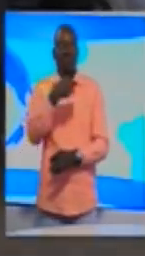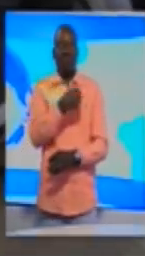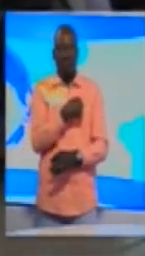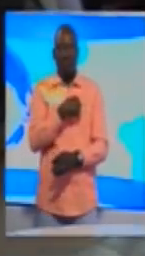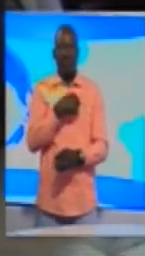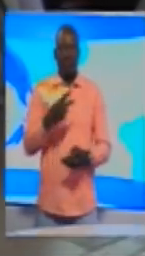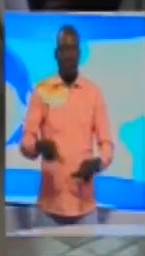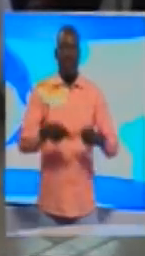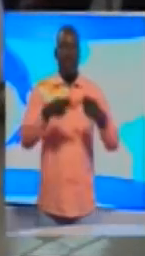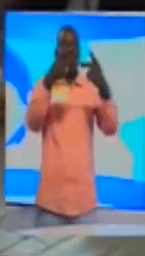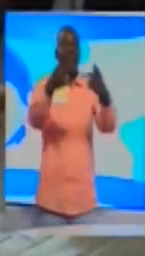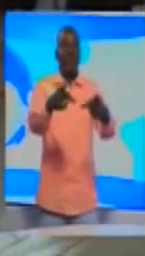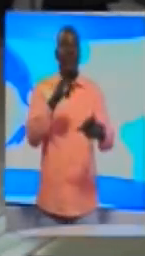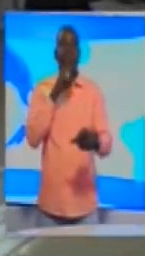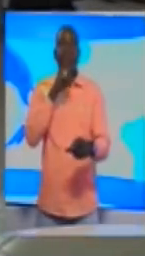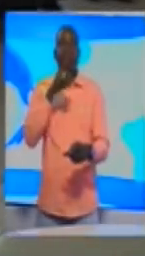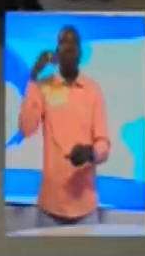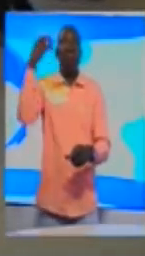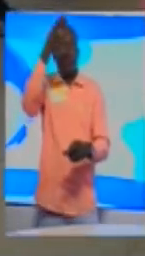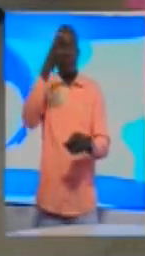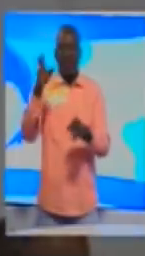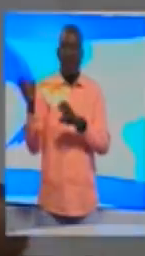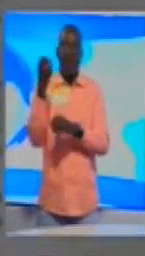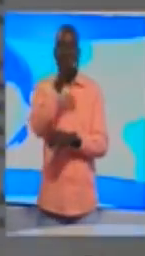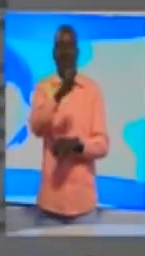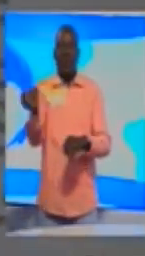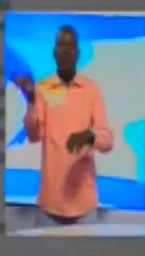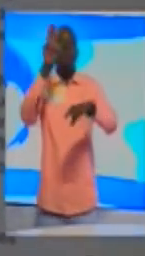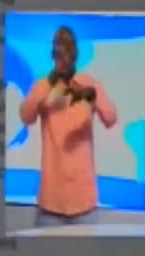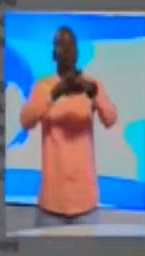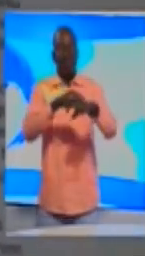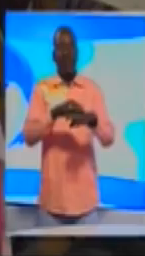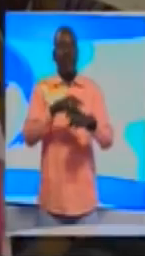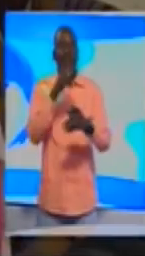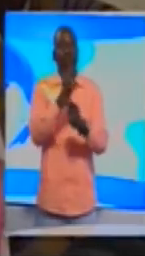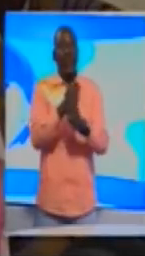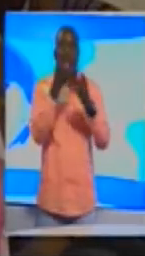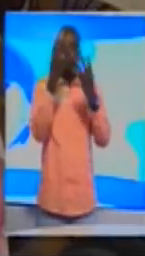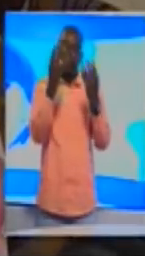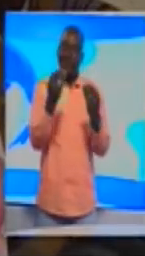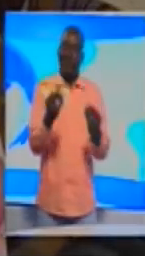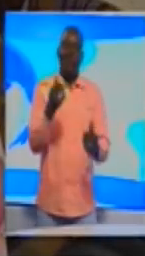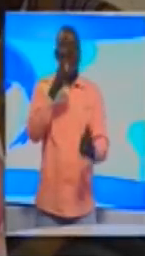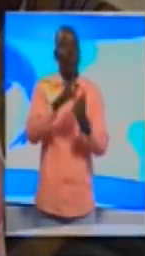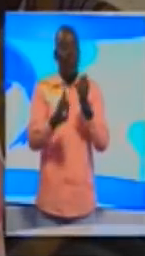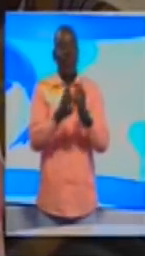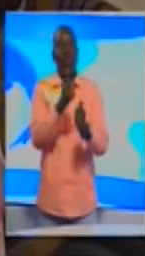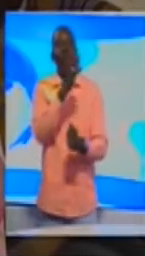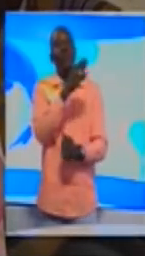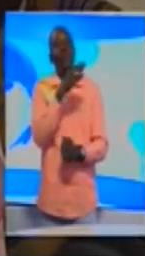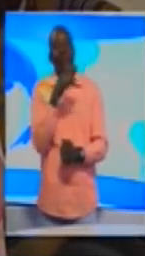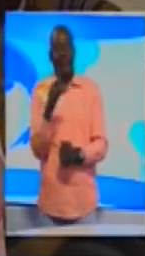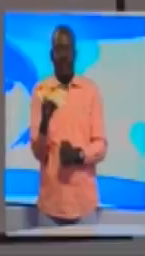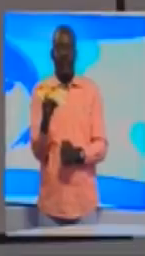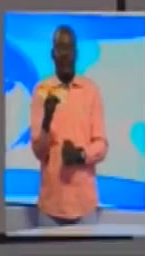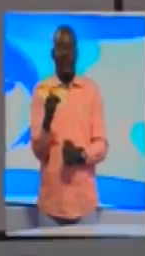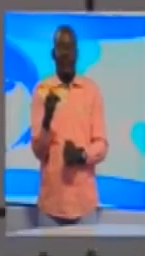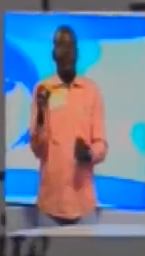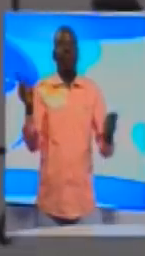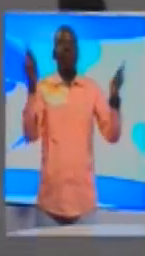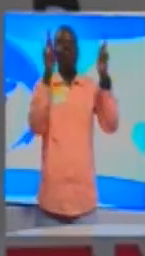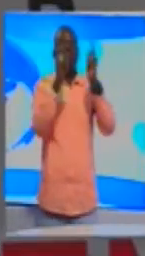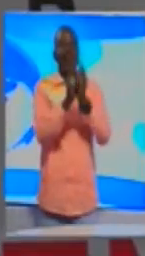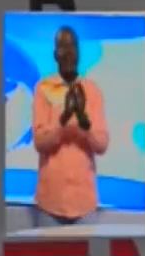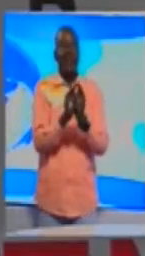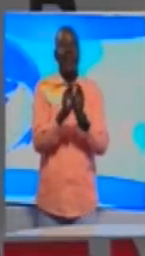Des propositions qui, selon eux, si elles sont bien mises en œuvre, pourraient résoudre les problèmes du Burkina Faso. À cette